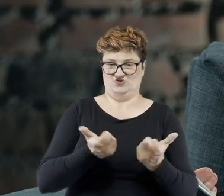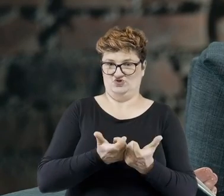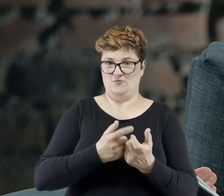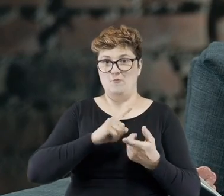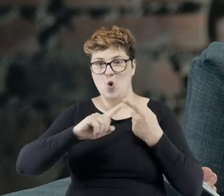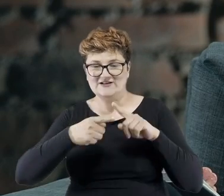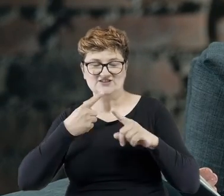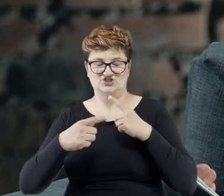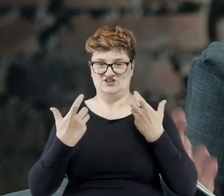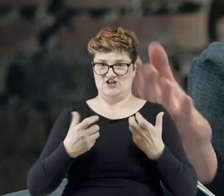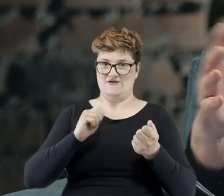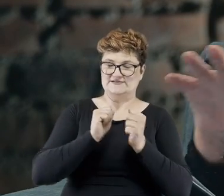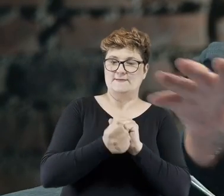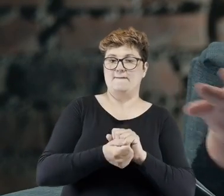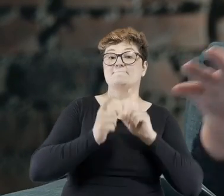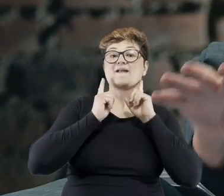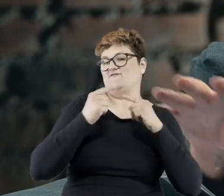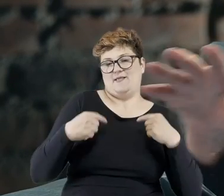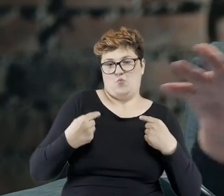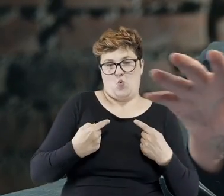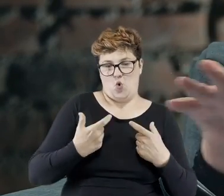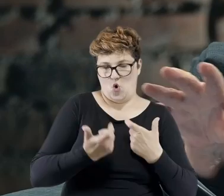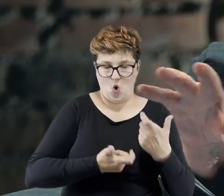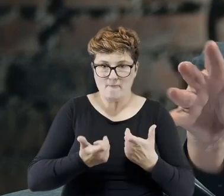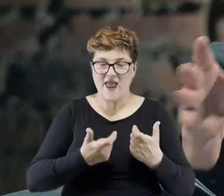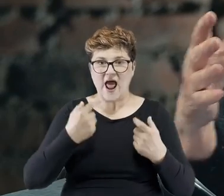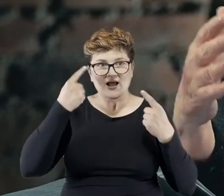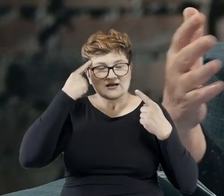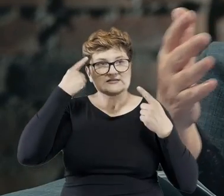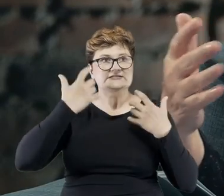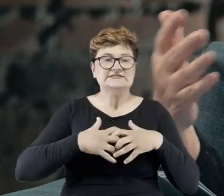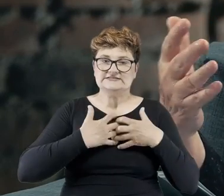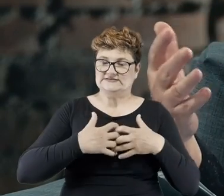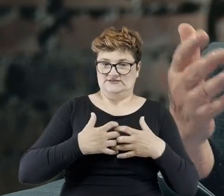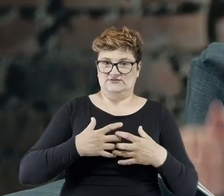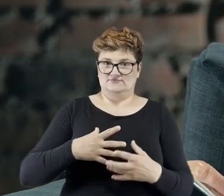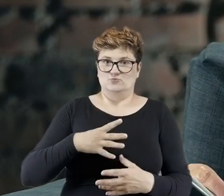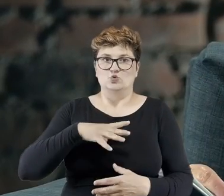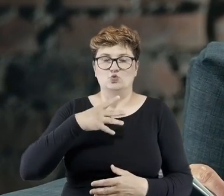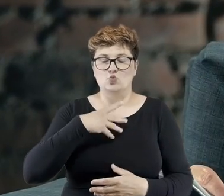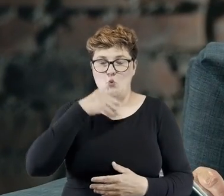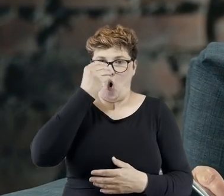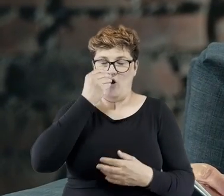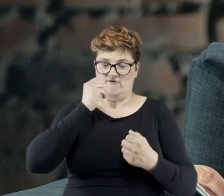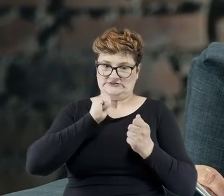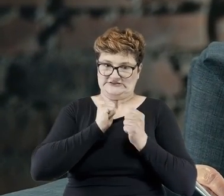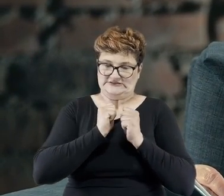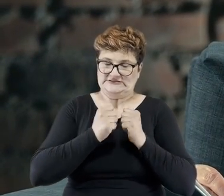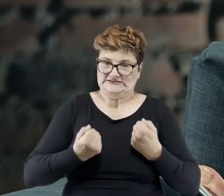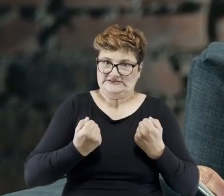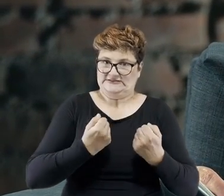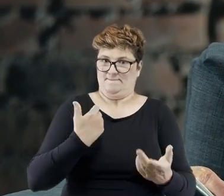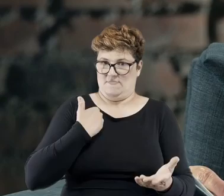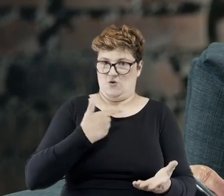jednocześnie, pracowała na jej rzecz. Znaczy nie robiła tego realnie, ale jakby ten wysiłek duchowy tego dotyczył i tylko to ją